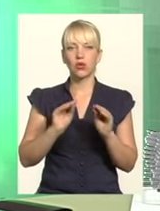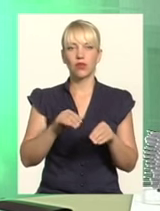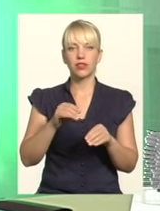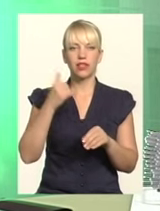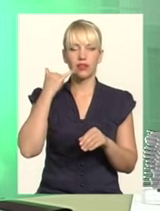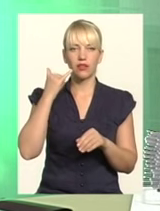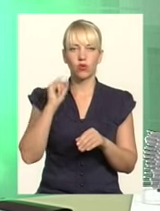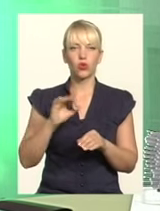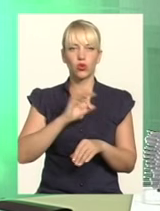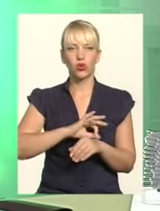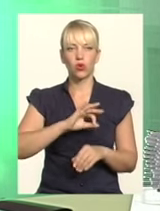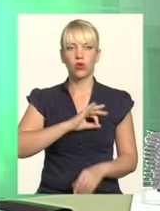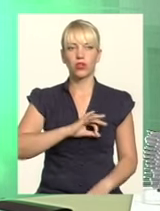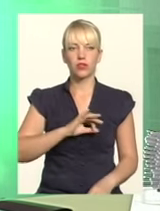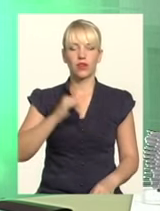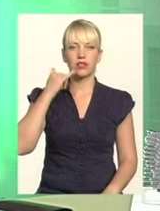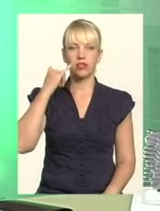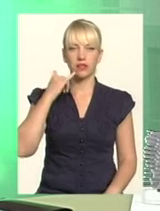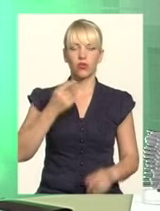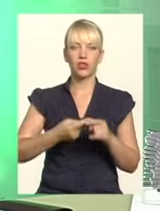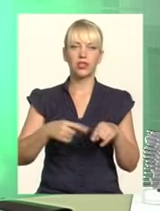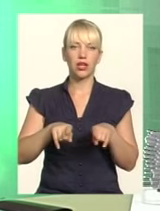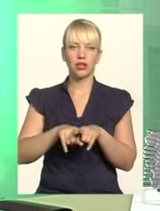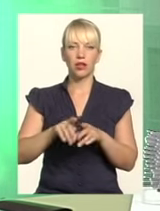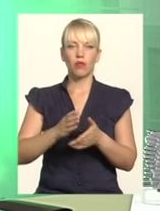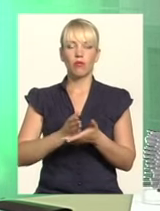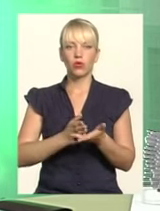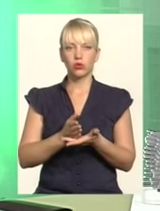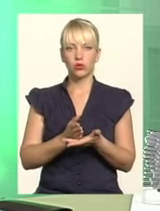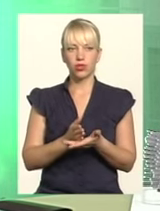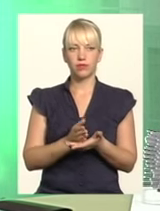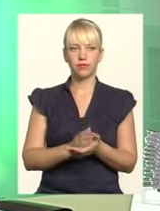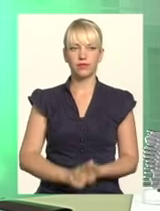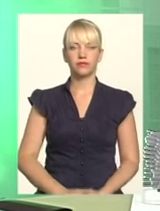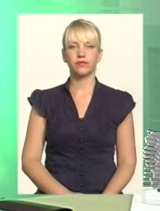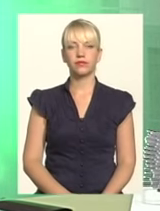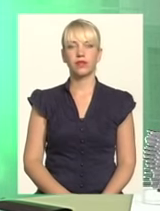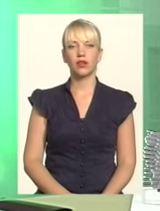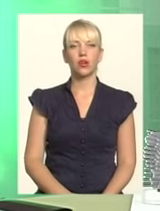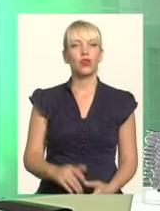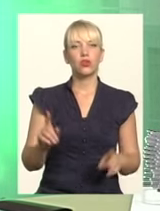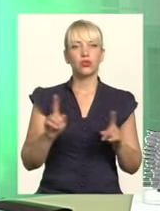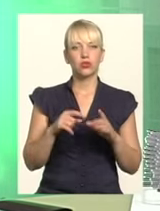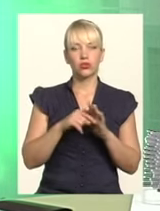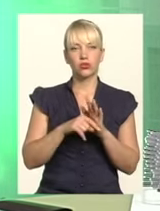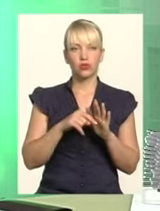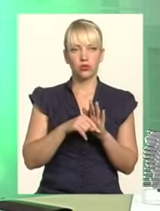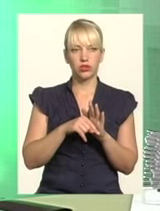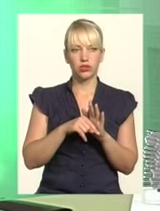телефону і користування телефоном. Ось це такі послуги. Що стосується